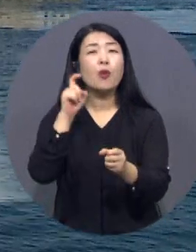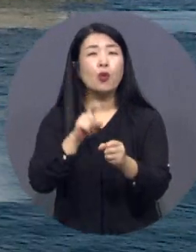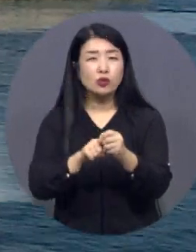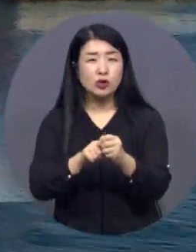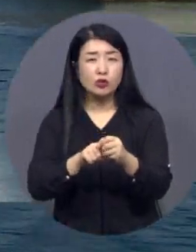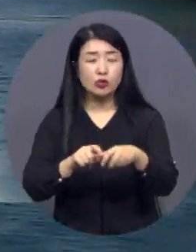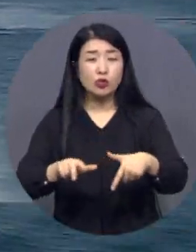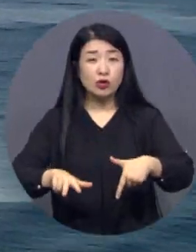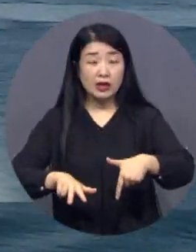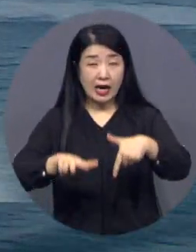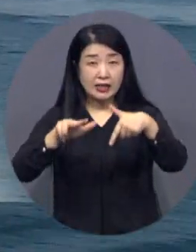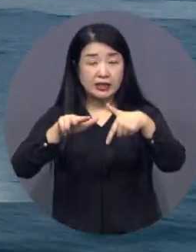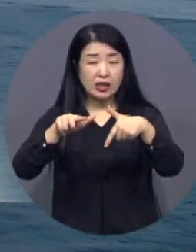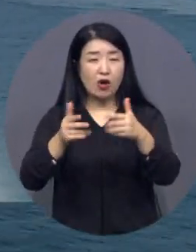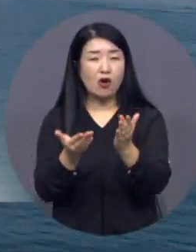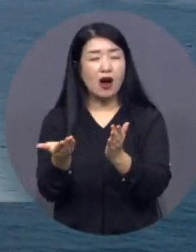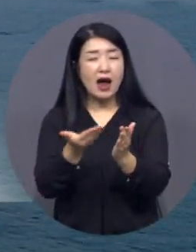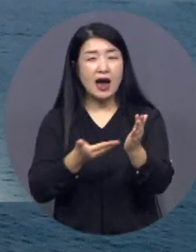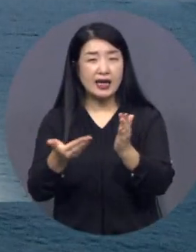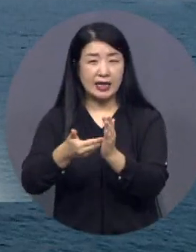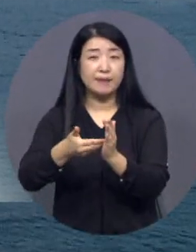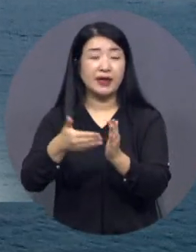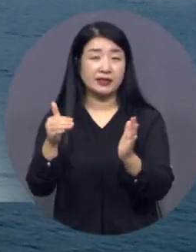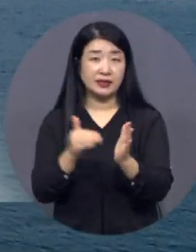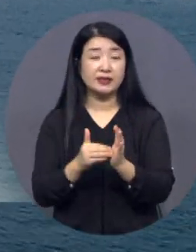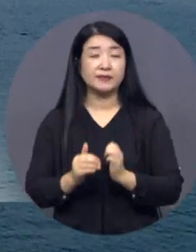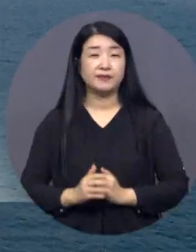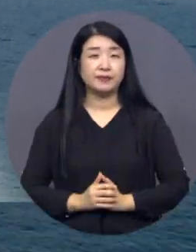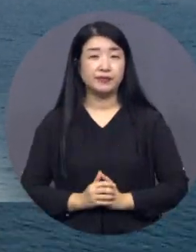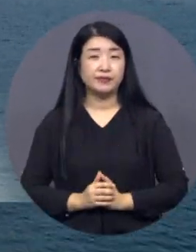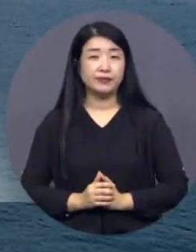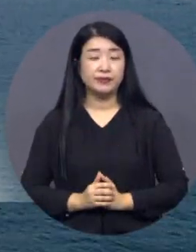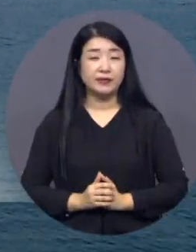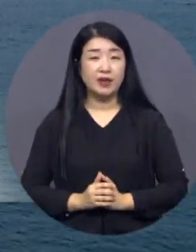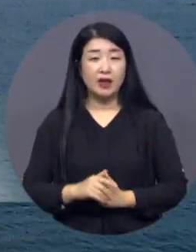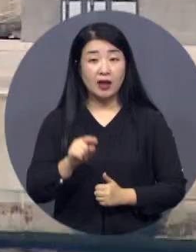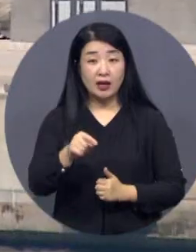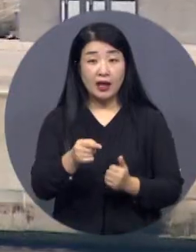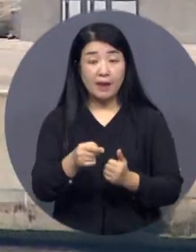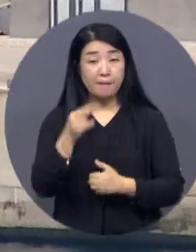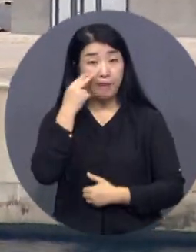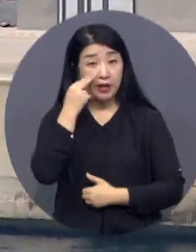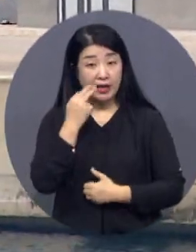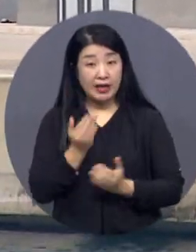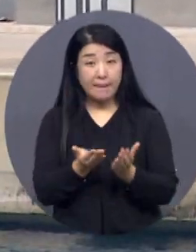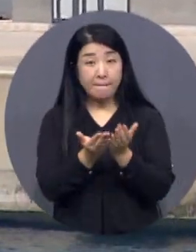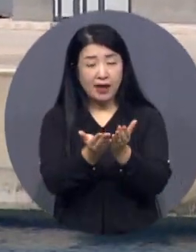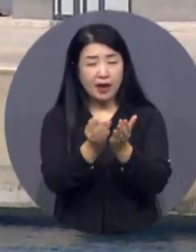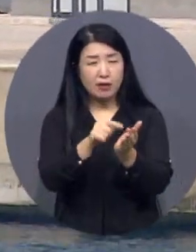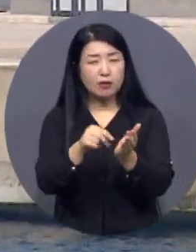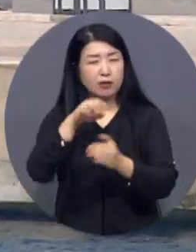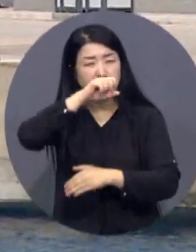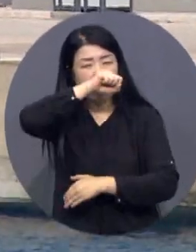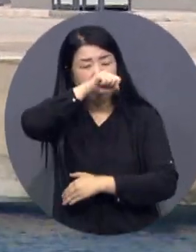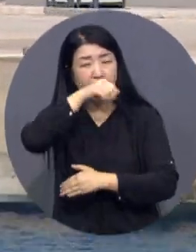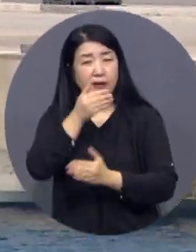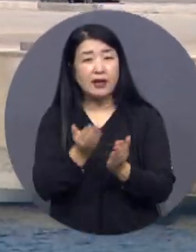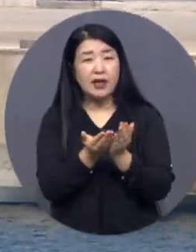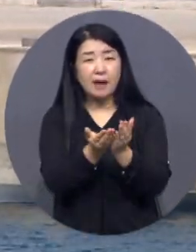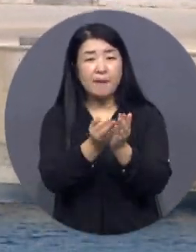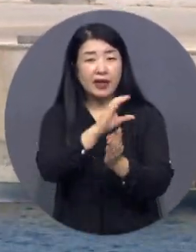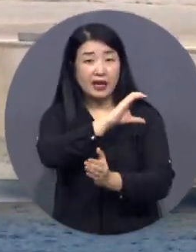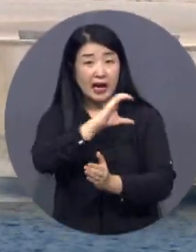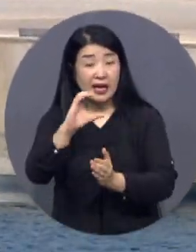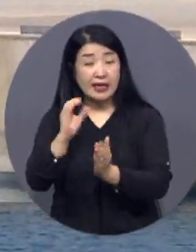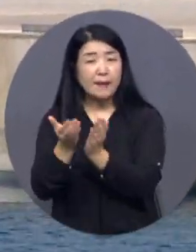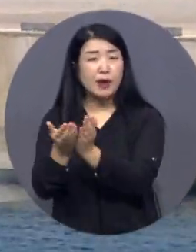강정동 제주 해군 기재에 입항했다고 밝혔습니다 랄프 존슨 남은 지난달 대만 해협을 캐나다 군함과 함께